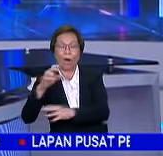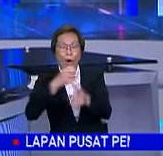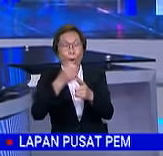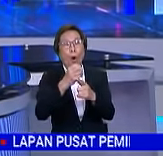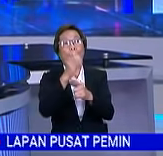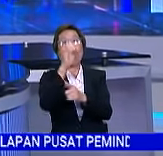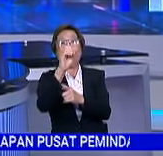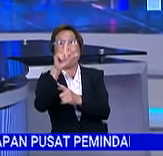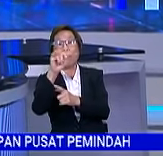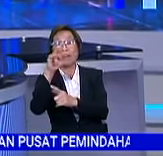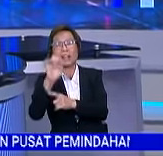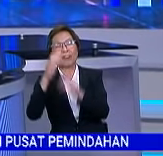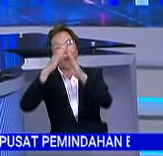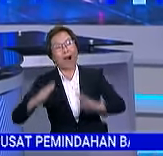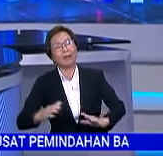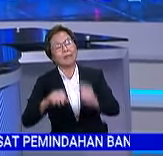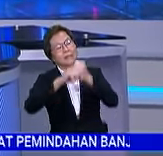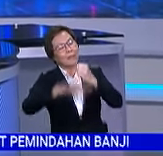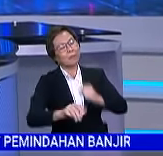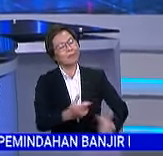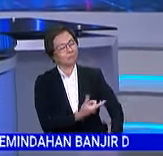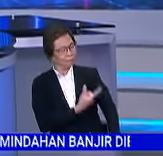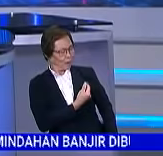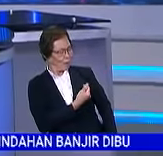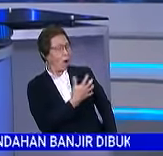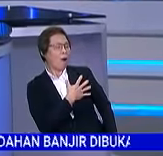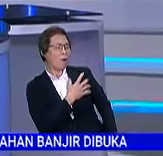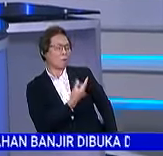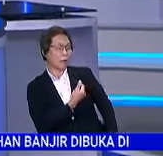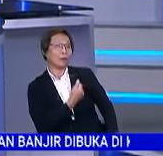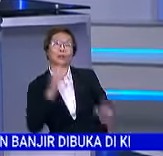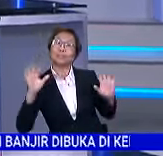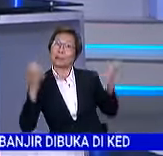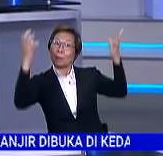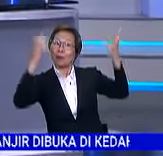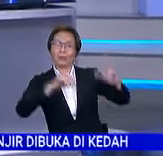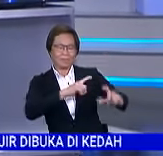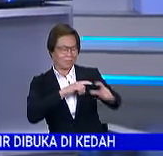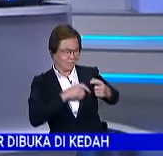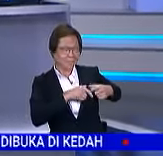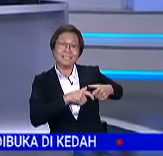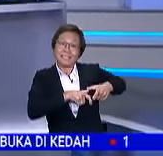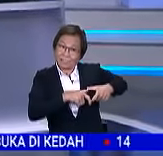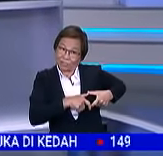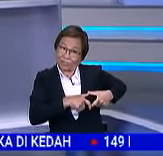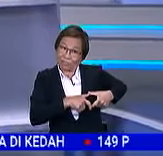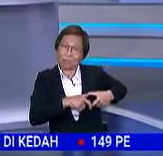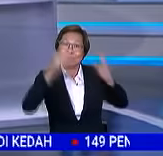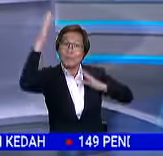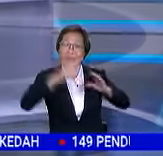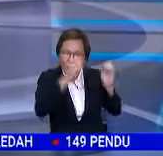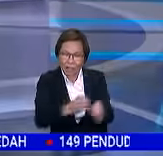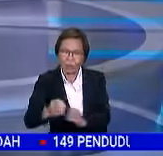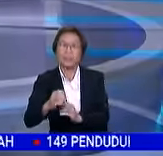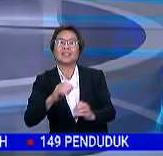House mengadakan kempen Love Your Heart bagi menyokong sambutan Hari Jantung Sedunia anjuran Yayasan Jantung Malaysia.